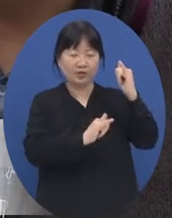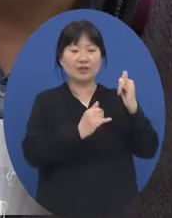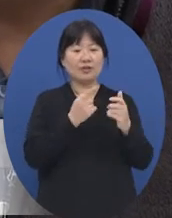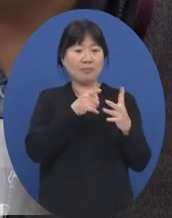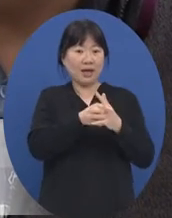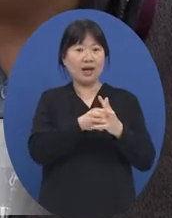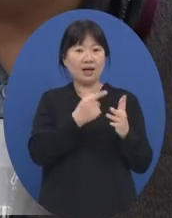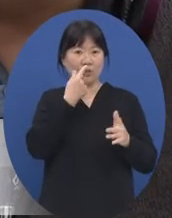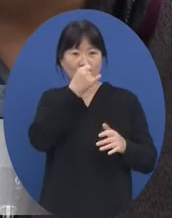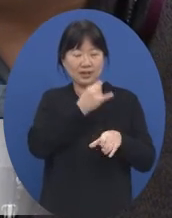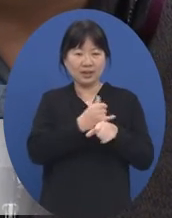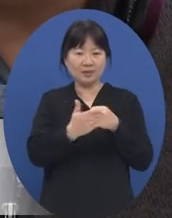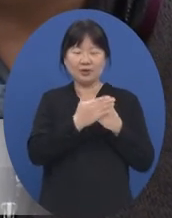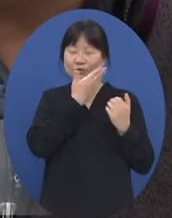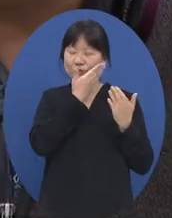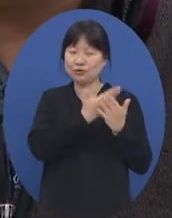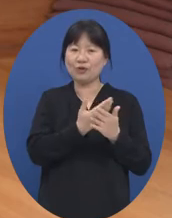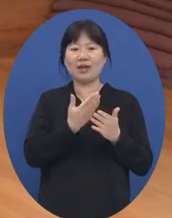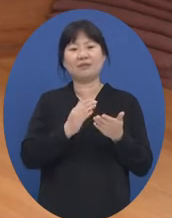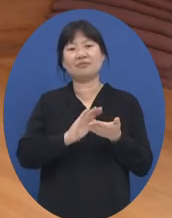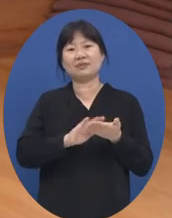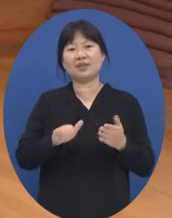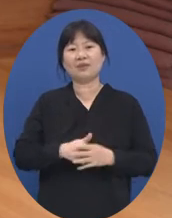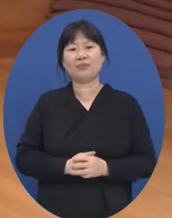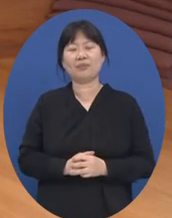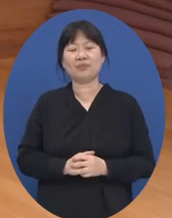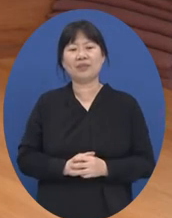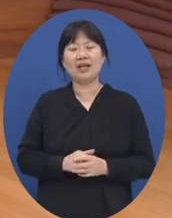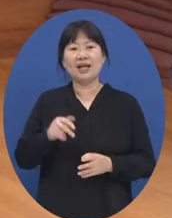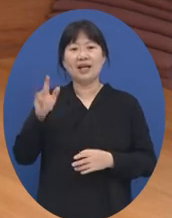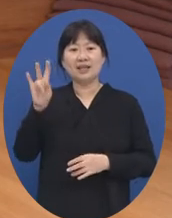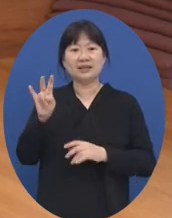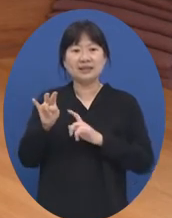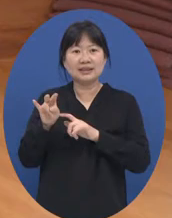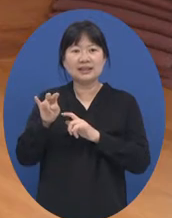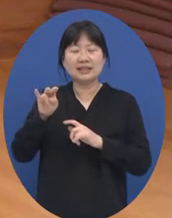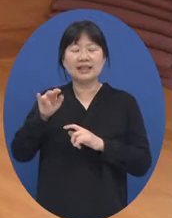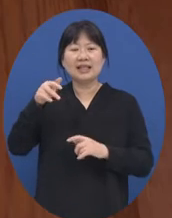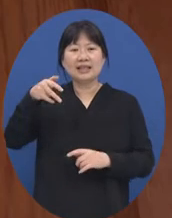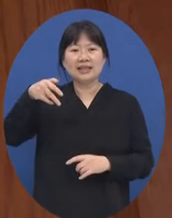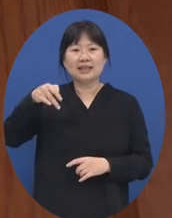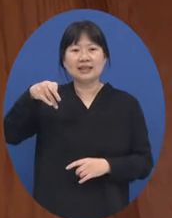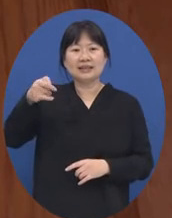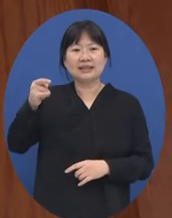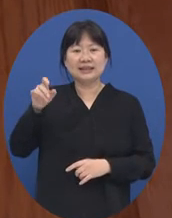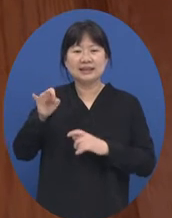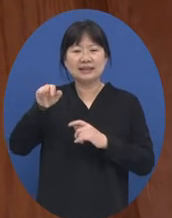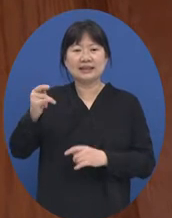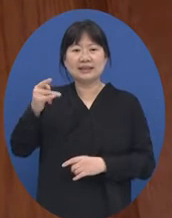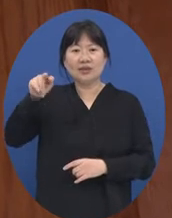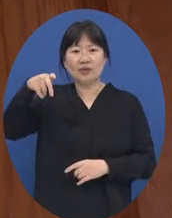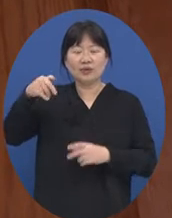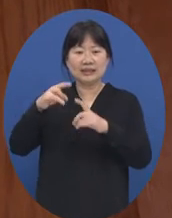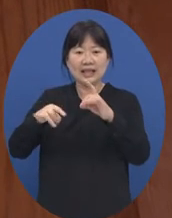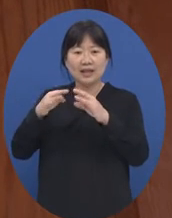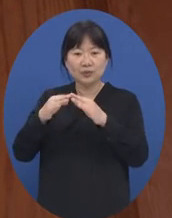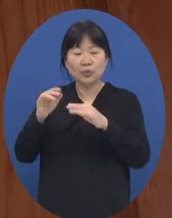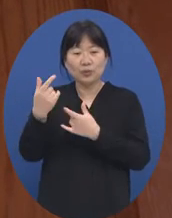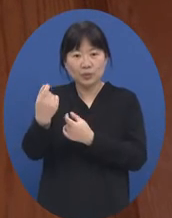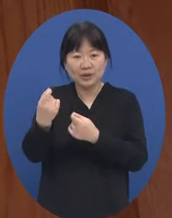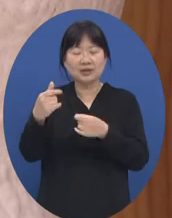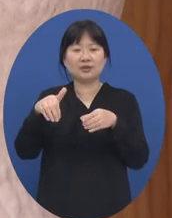정확하게 파악할 수 있기 때문에 중요한 유물이라고 할 수 있습니다 시흥 덕산의 석조여래좌상도 경기도 문화재